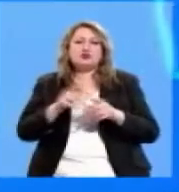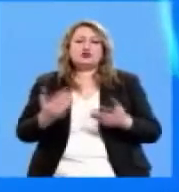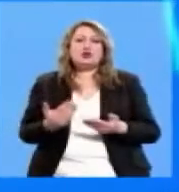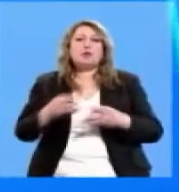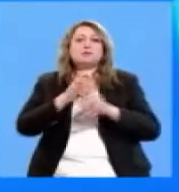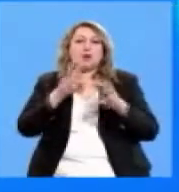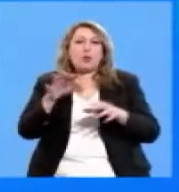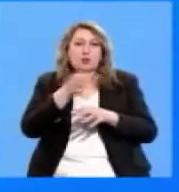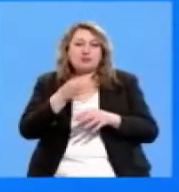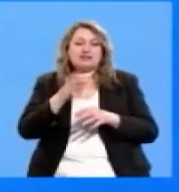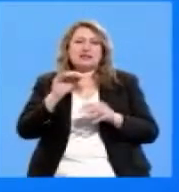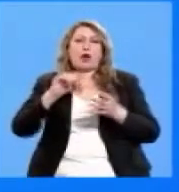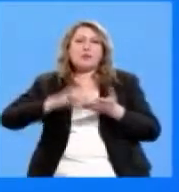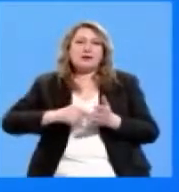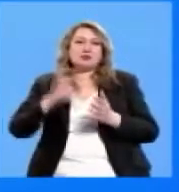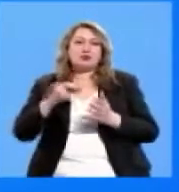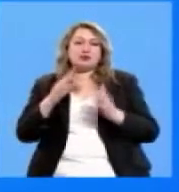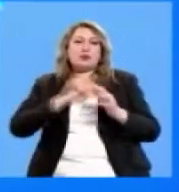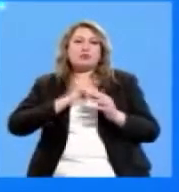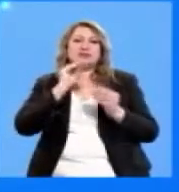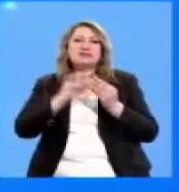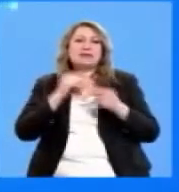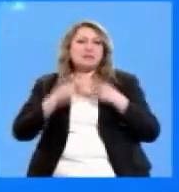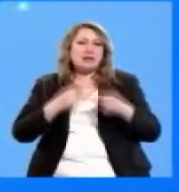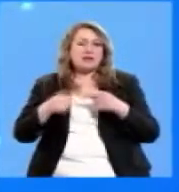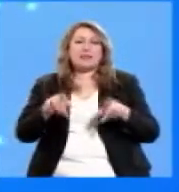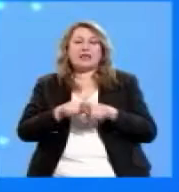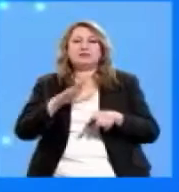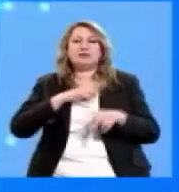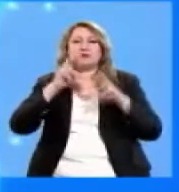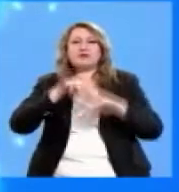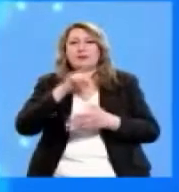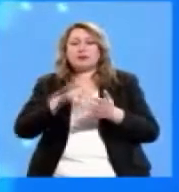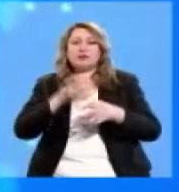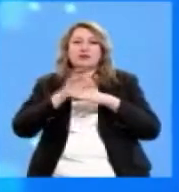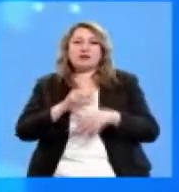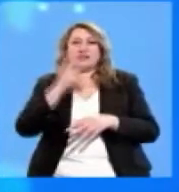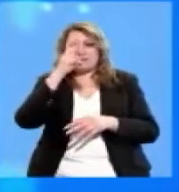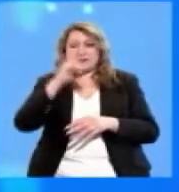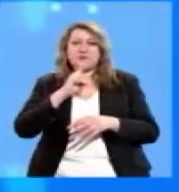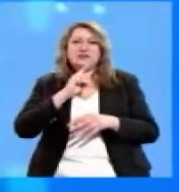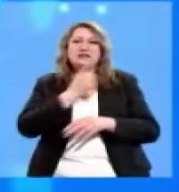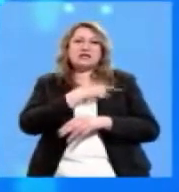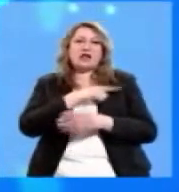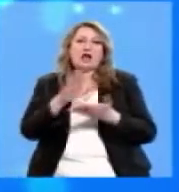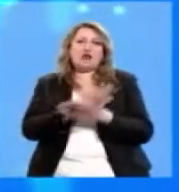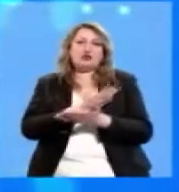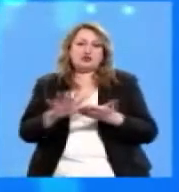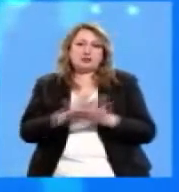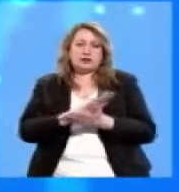области и объекты социальной сферы работали стабильно. Также были рассмотрены вопросы проведения двухмесячной санитарной